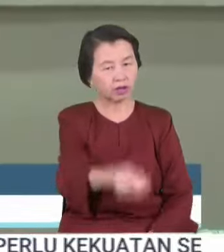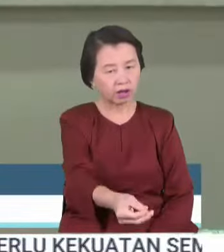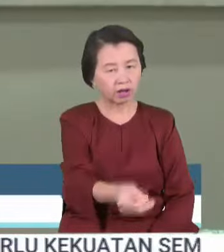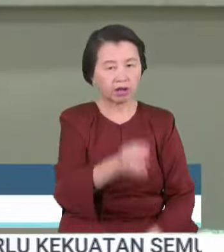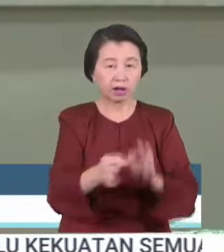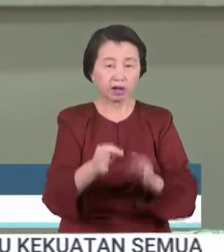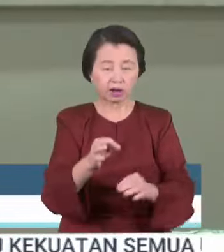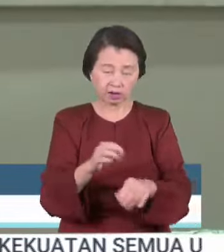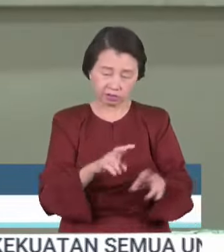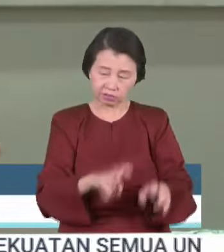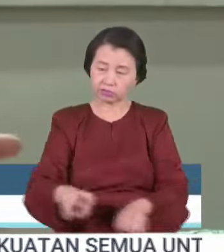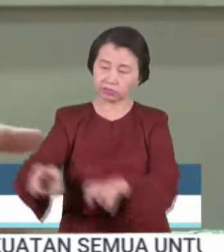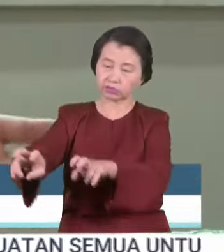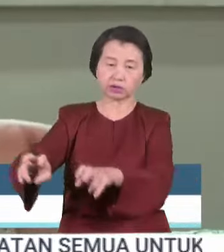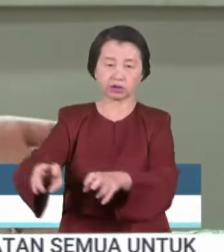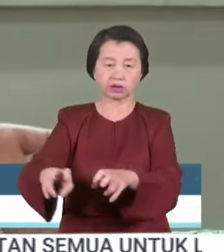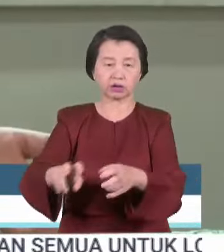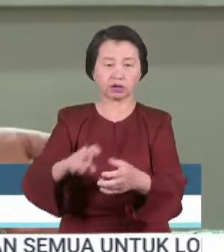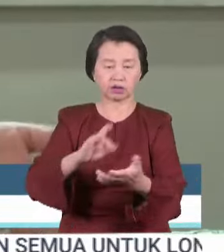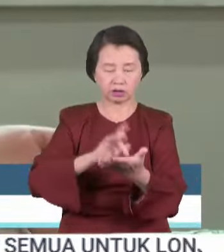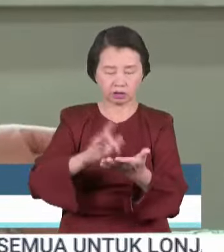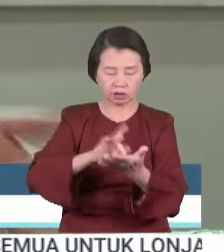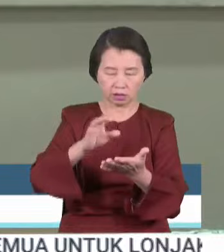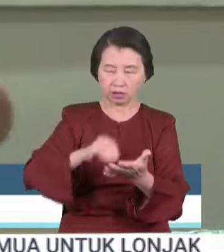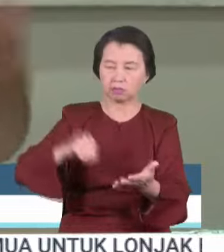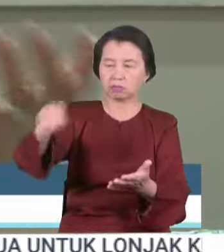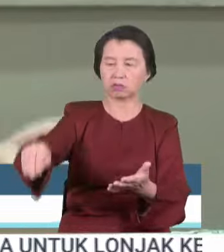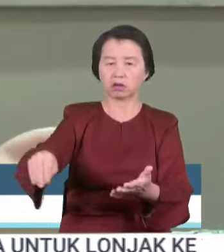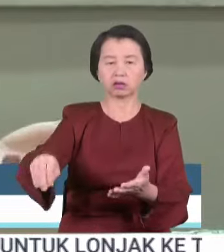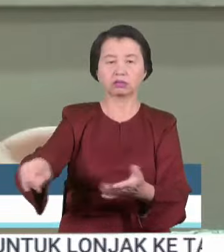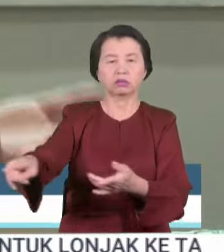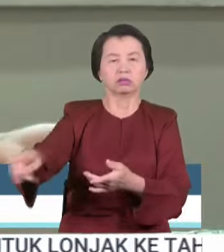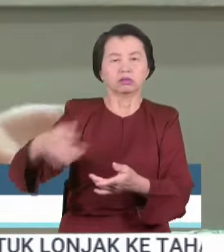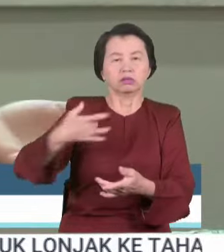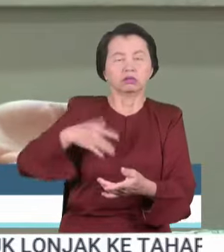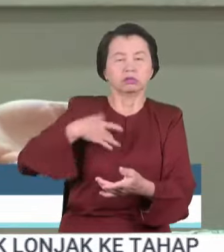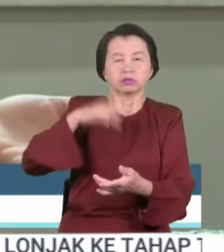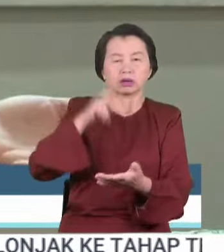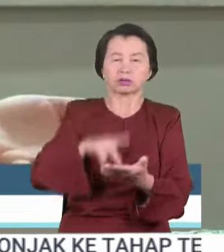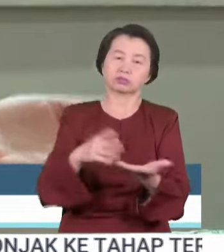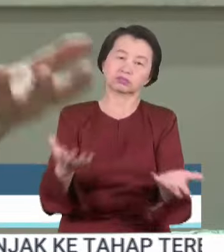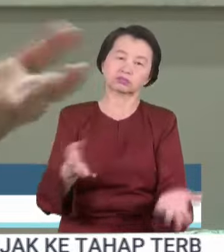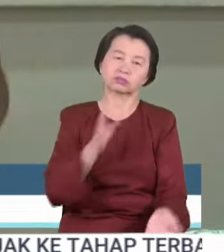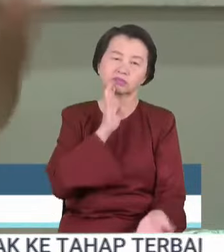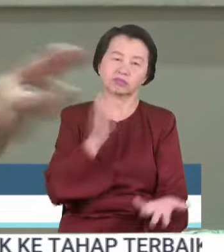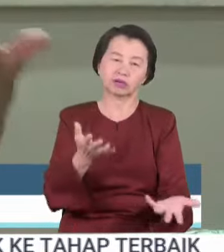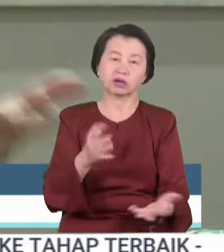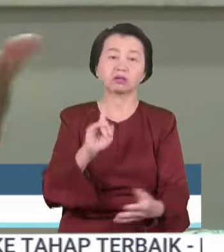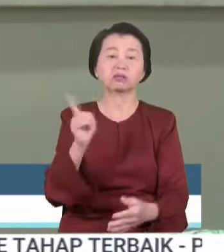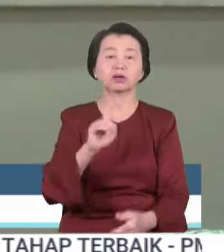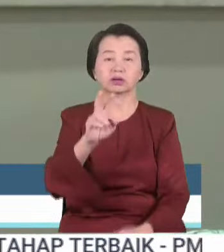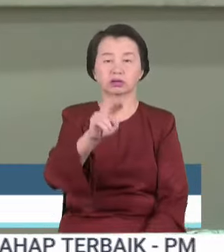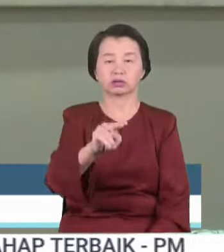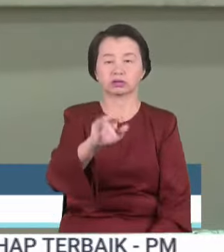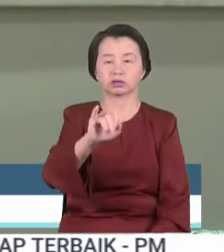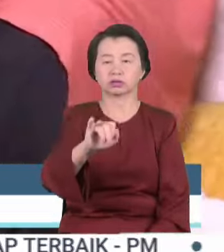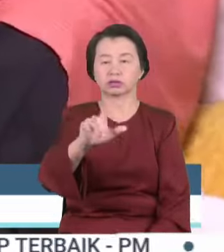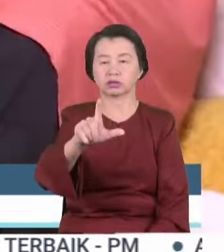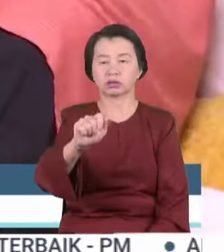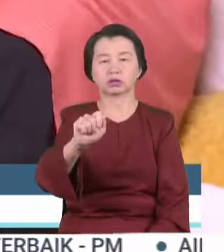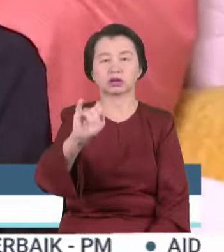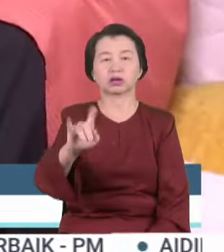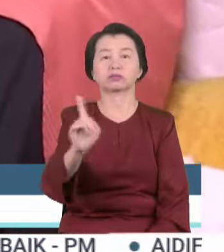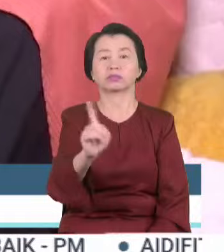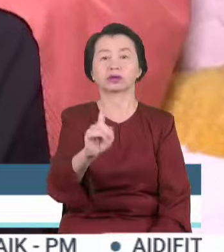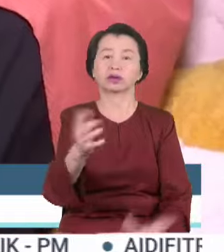dalam e-wallet, tak tahu siapa apa. So, di manakah nilai itu terletak pada masa kini?